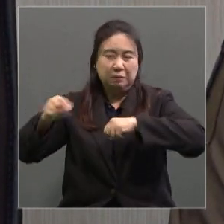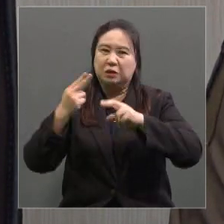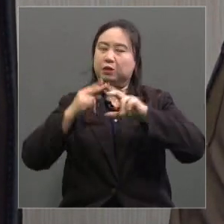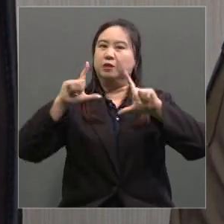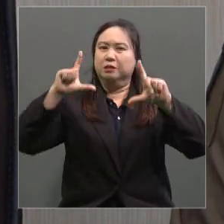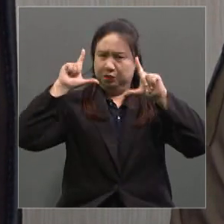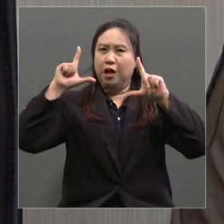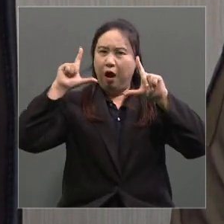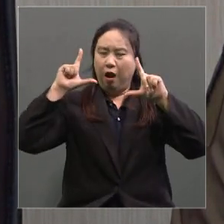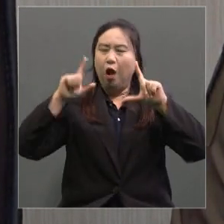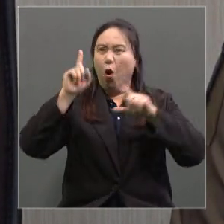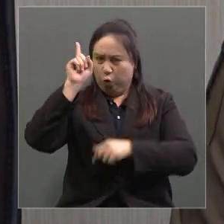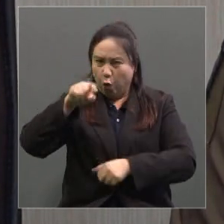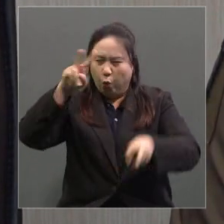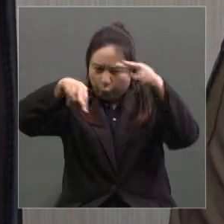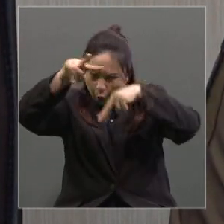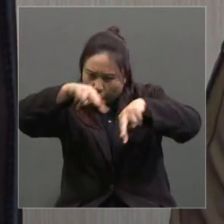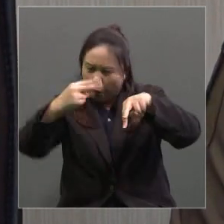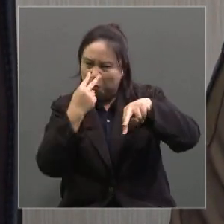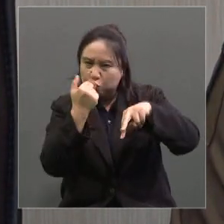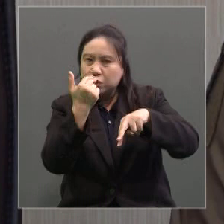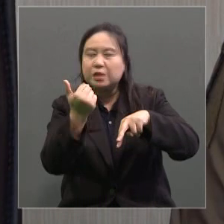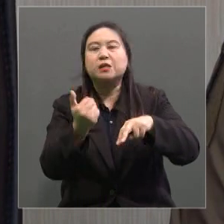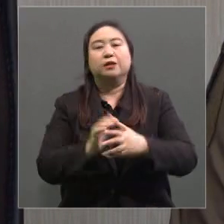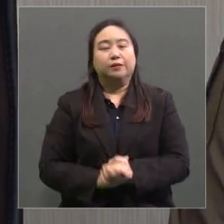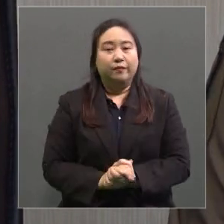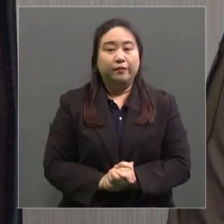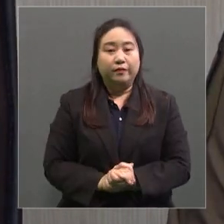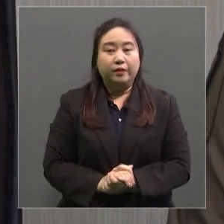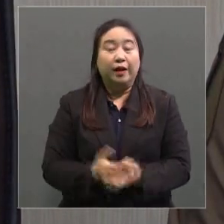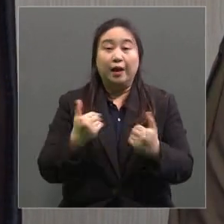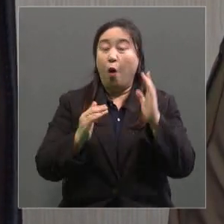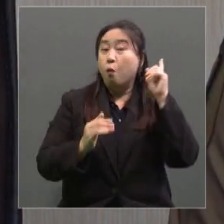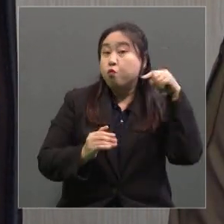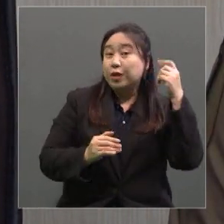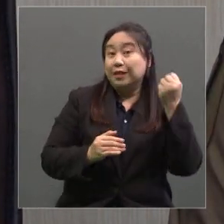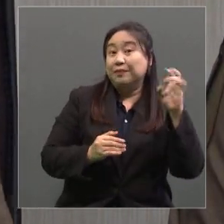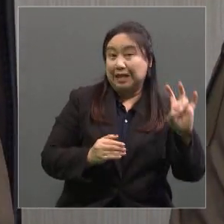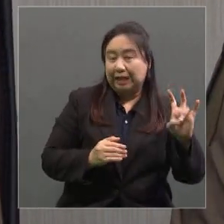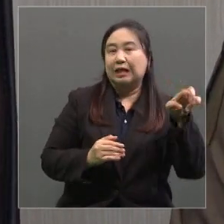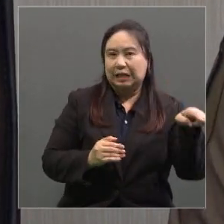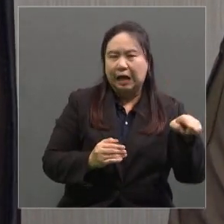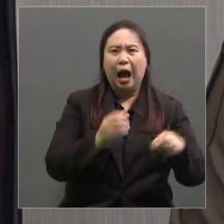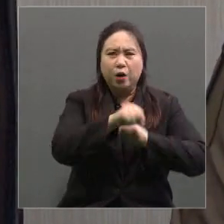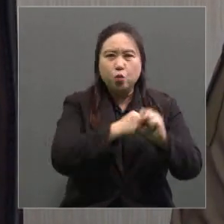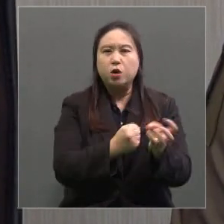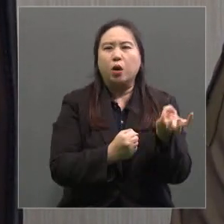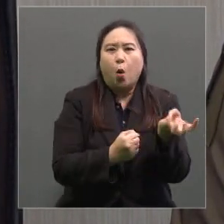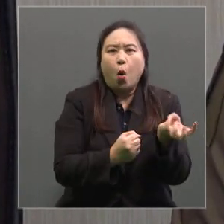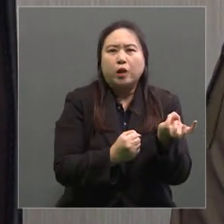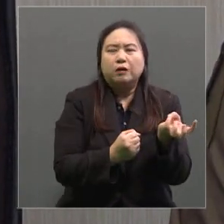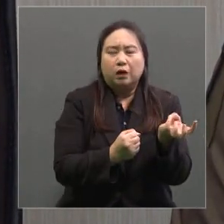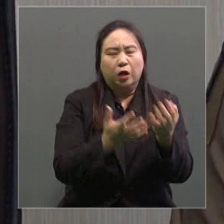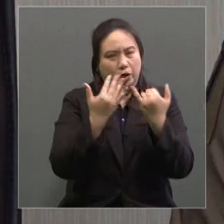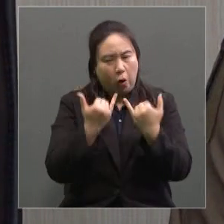ชื่อเสียงนะฮะเพราะฉะนั้นก็ต้องตรวจสอบให้ละเอียดถี่ถ้วนก่อนจะออกหมายเรียกในขณะที่ฝั่งผู้เสียหายผู้เข้าร้องทุกข์เนี่ยก็ยังเป็นเยาวชนอยู่เพราะฉะนั้นต้